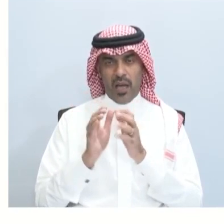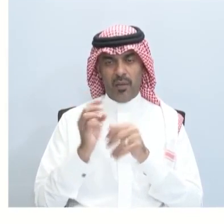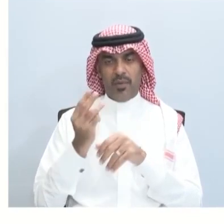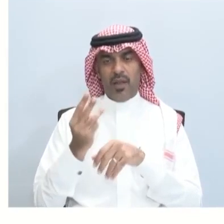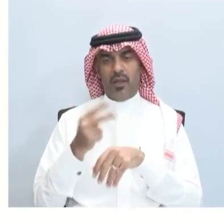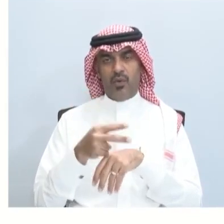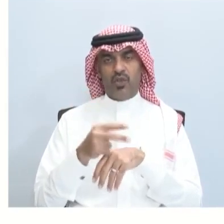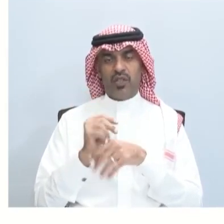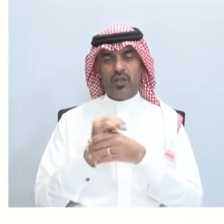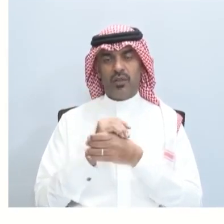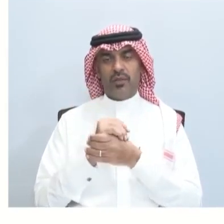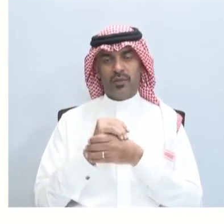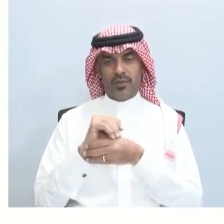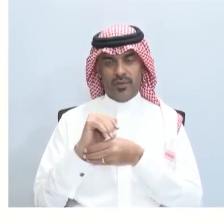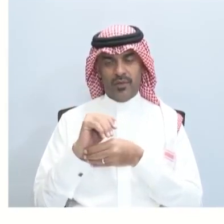23